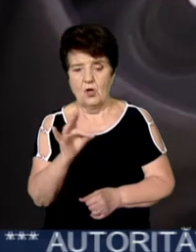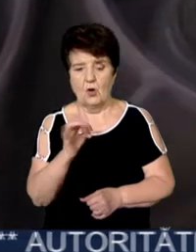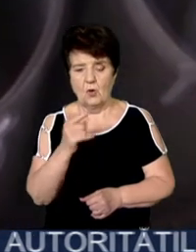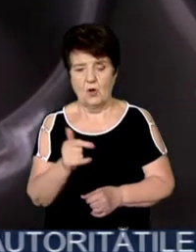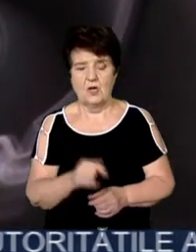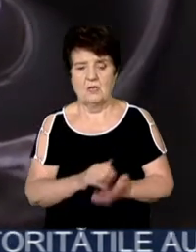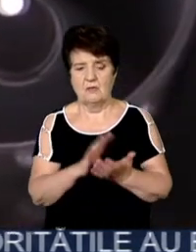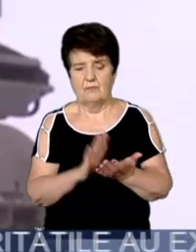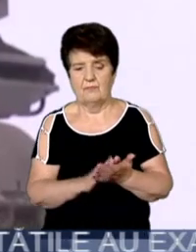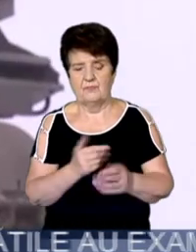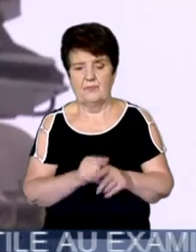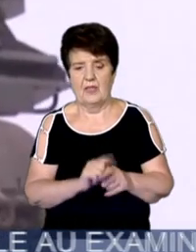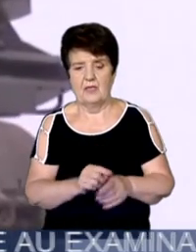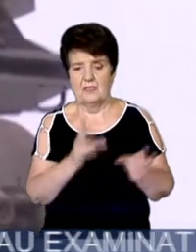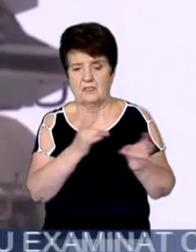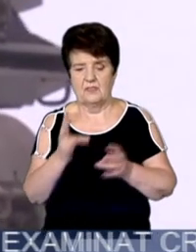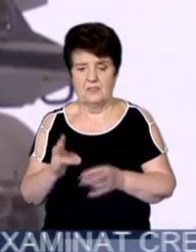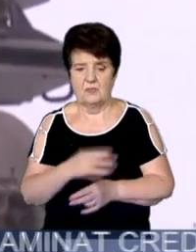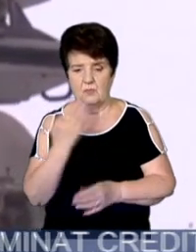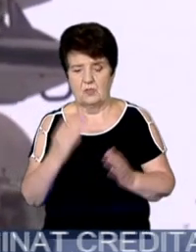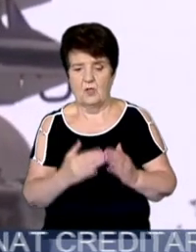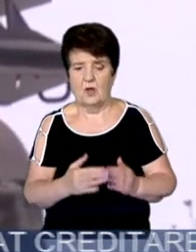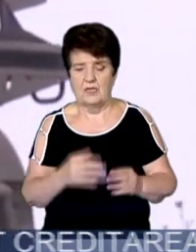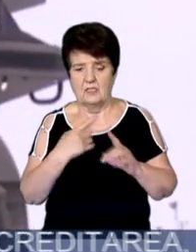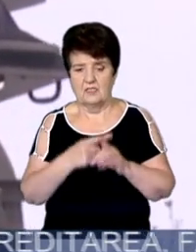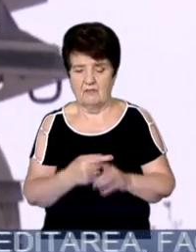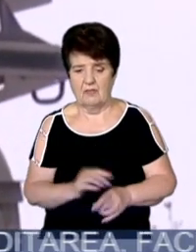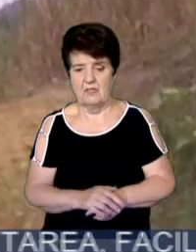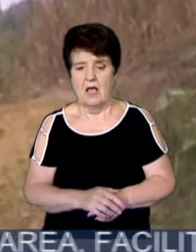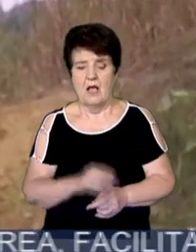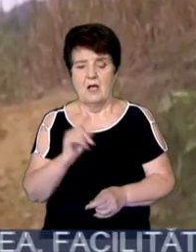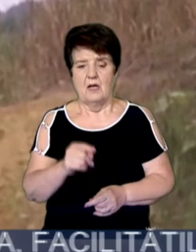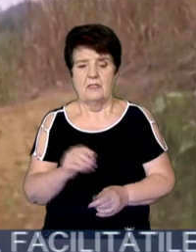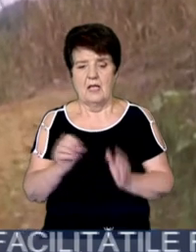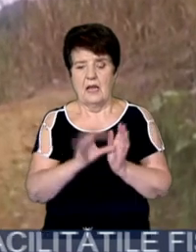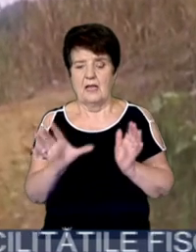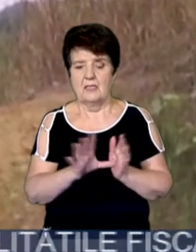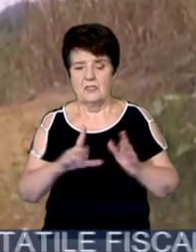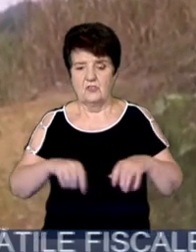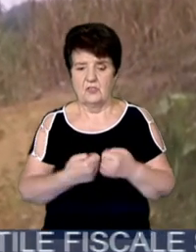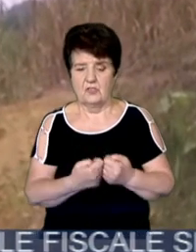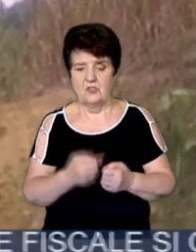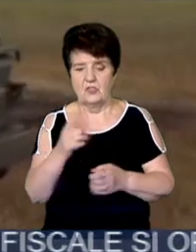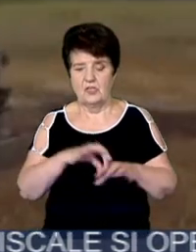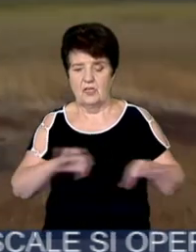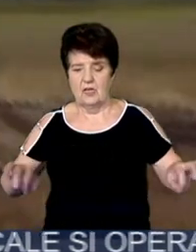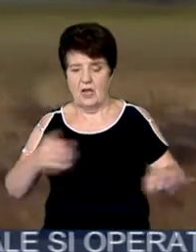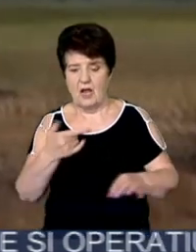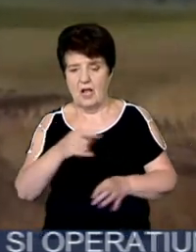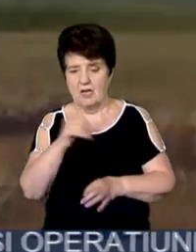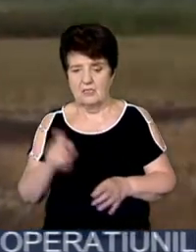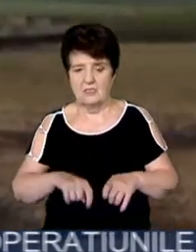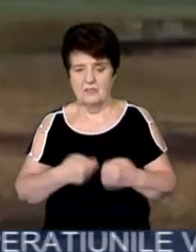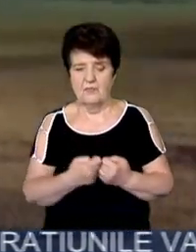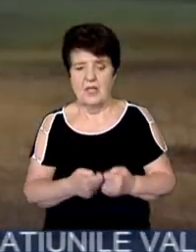înregistrat numeroase distrugeri, inclusiv la un lăcaș sfânt. Au fost avariate liniile de electricitate și 2 conducte de gaz. În unele locuri,